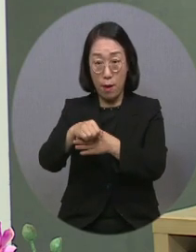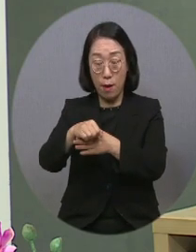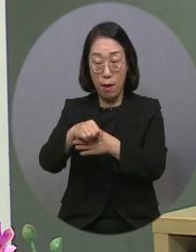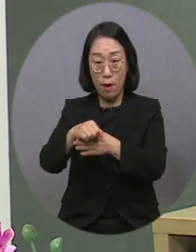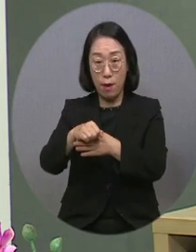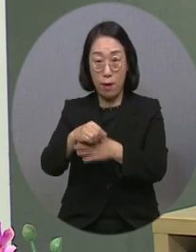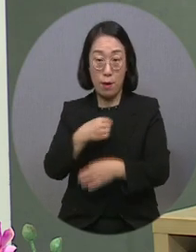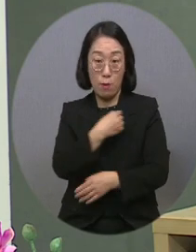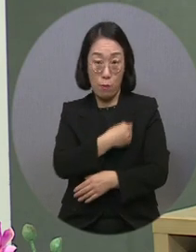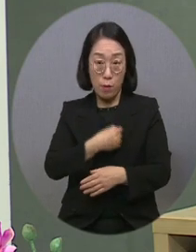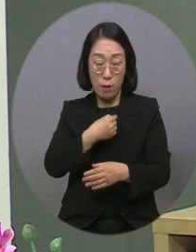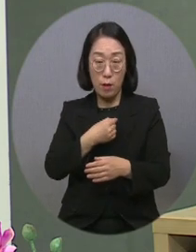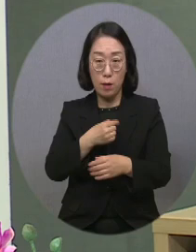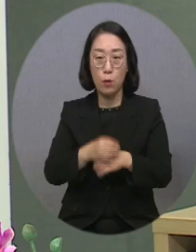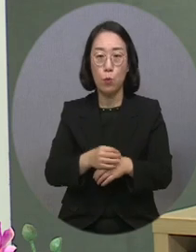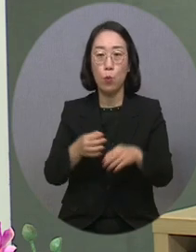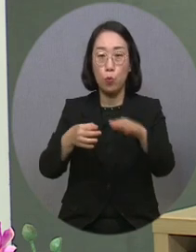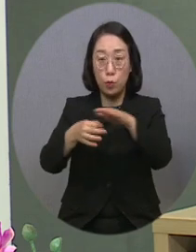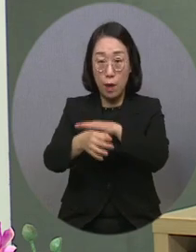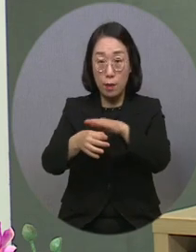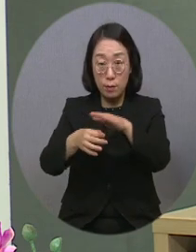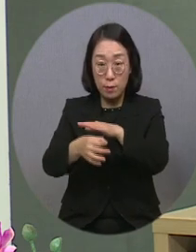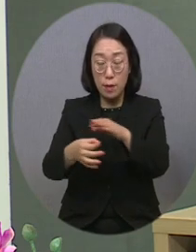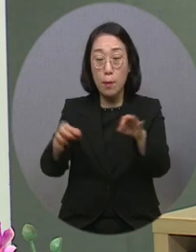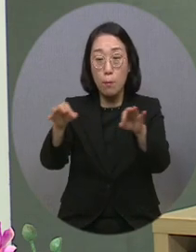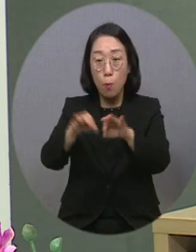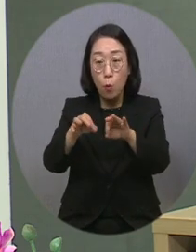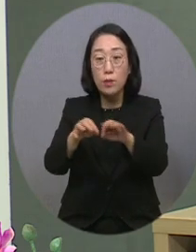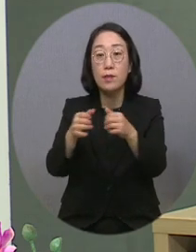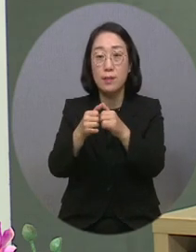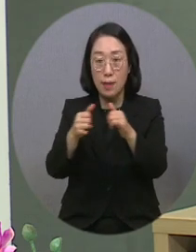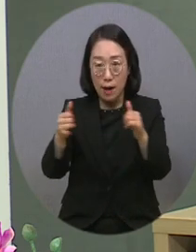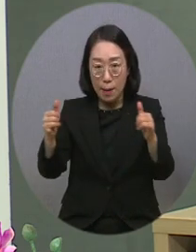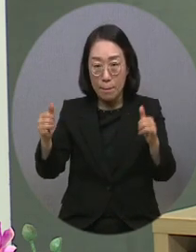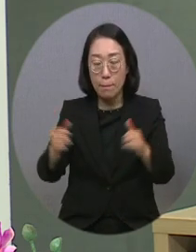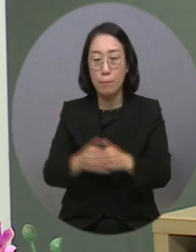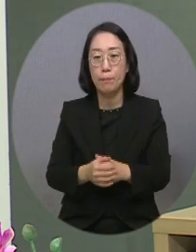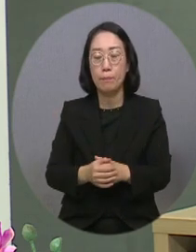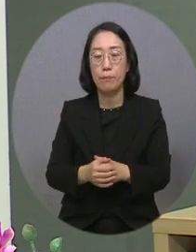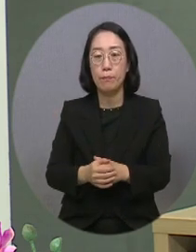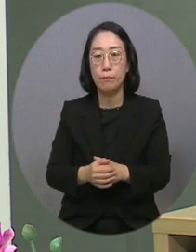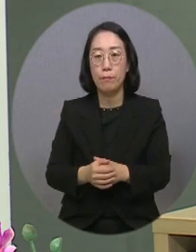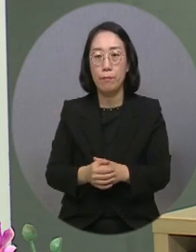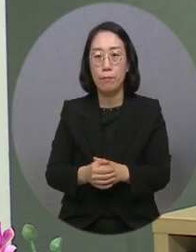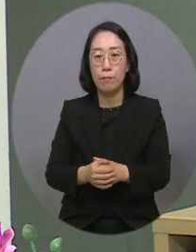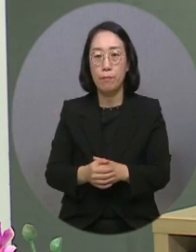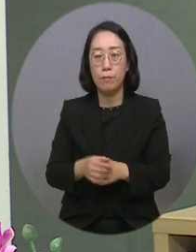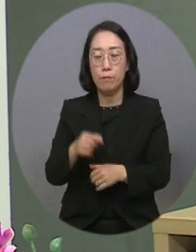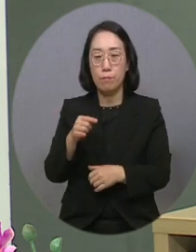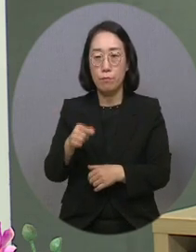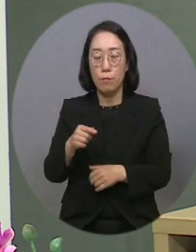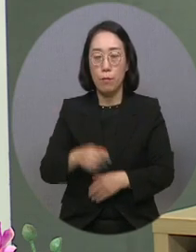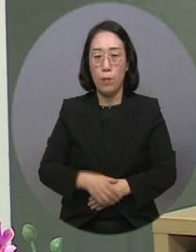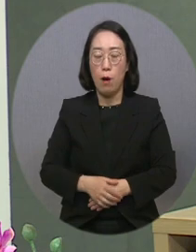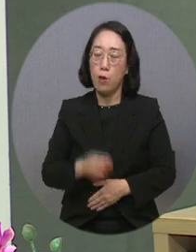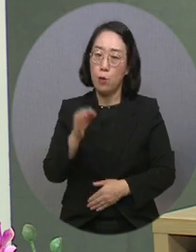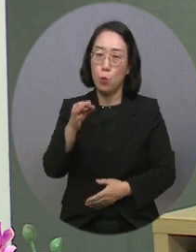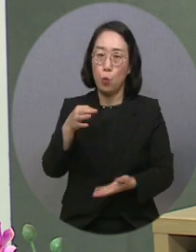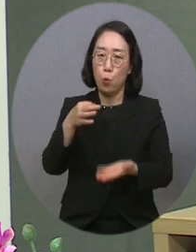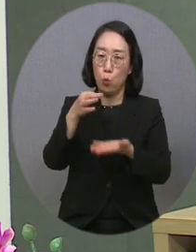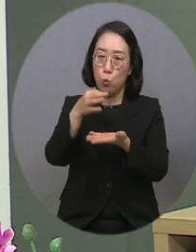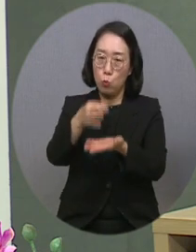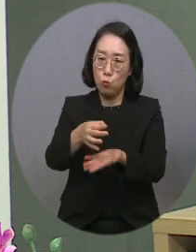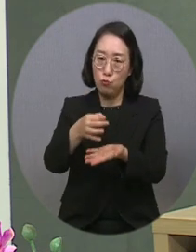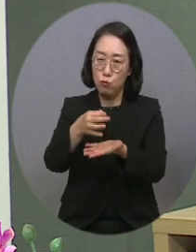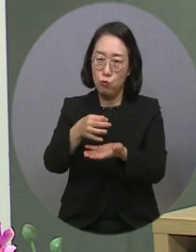기증자들이 이렇게 그 많은 돈을 기증하게 되니까 아무래도 아, 이 돈이 어떻게